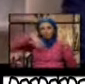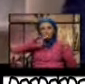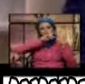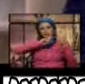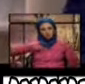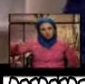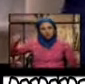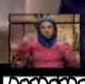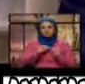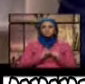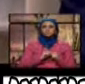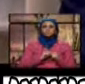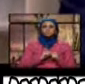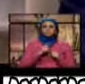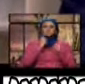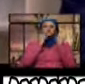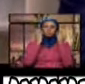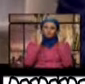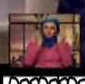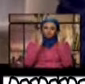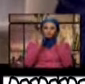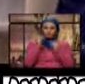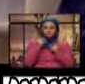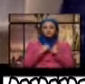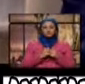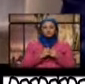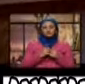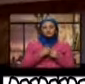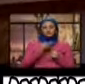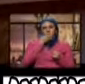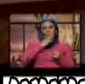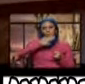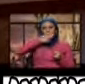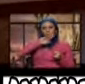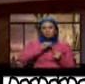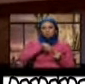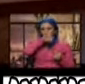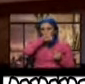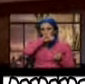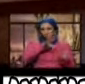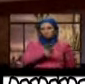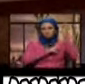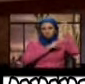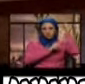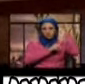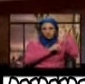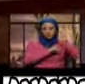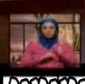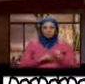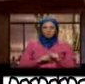كلامك مولانا وتختام الحلقة، نرجو أن تدعو أن نؤمن خلف حضرتك. سبحانك اللهم وبحمدك، اللهم صل وسلم وبارك عليك يا سيدي يا رسول